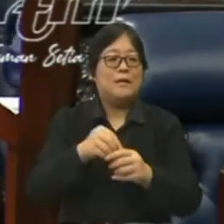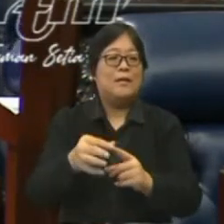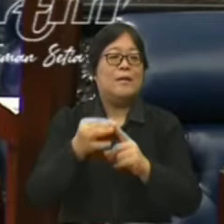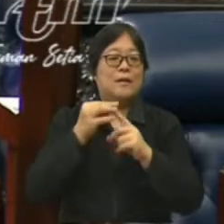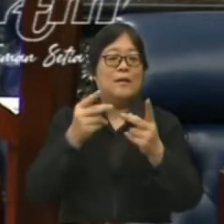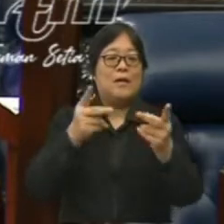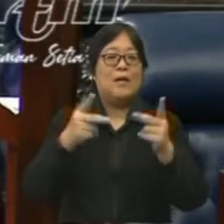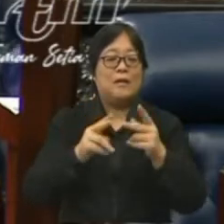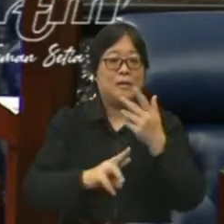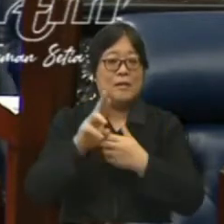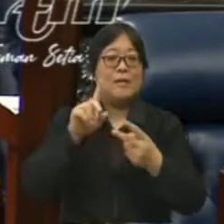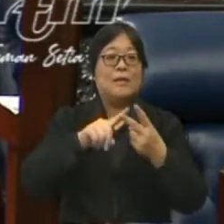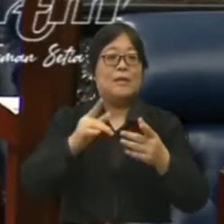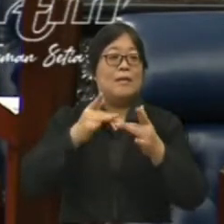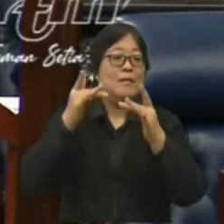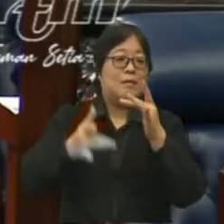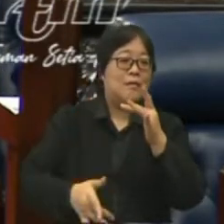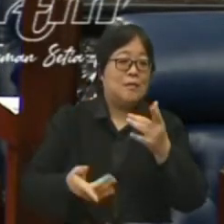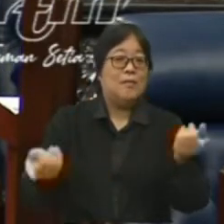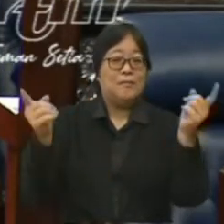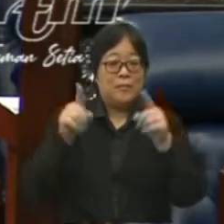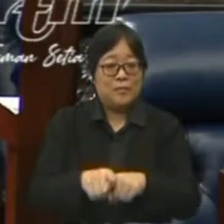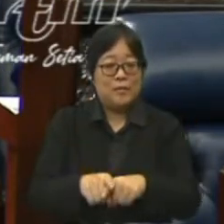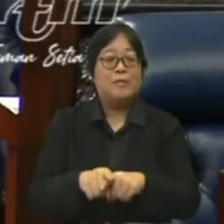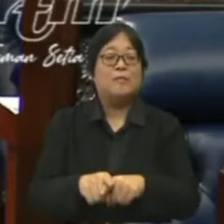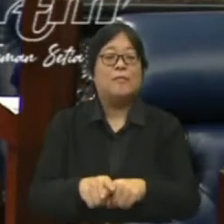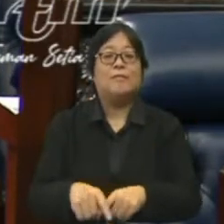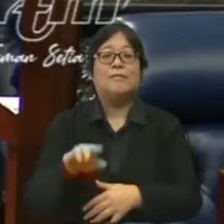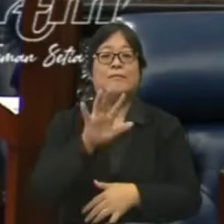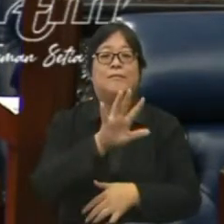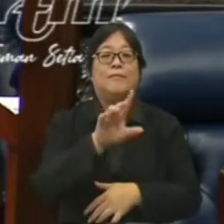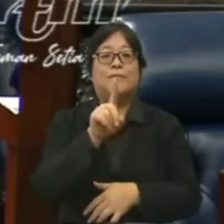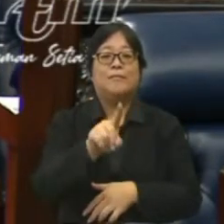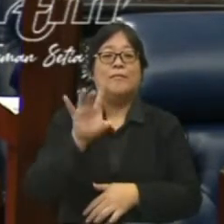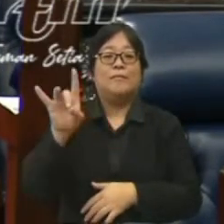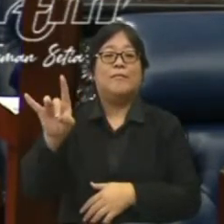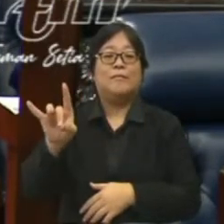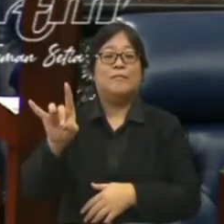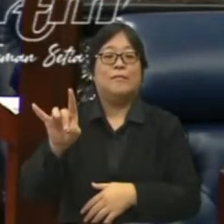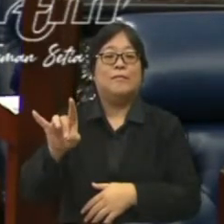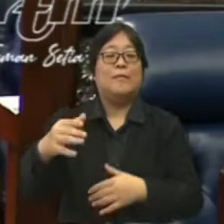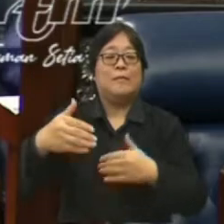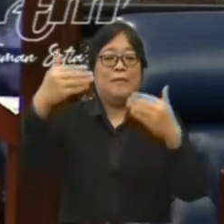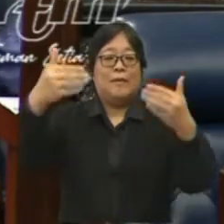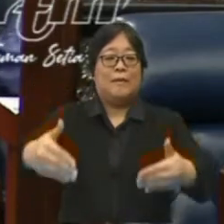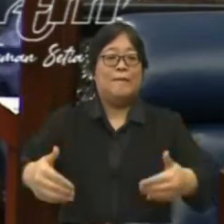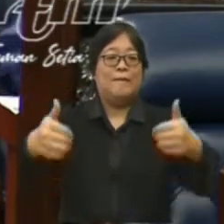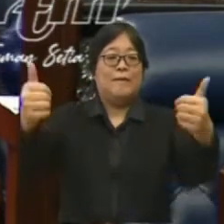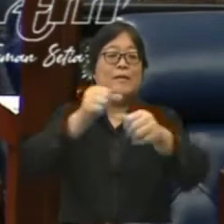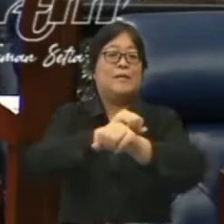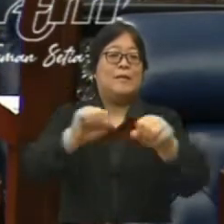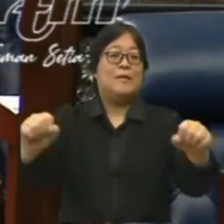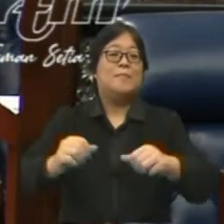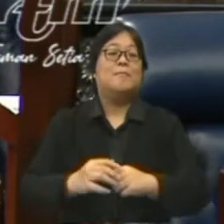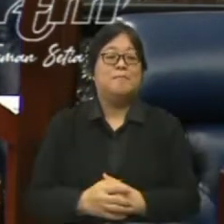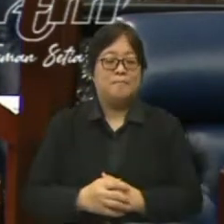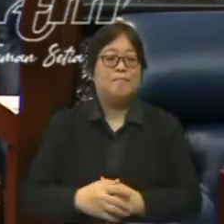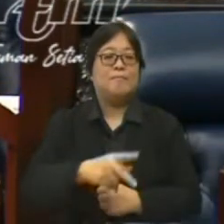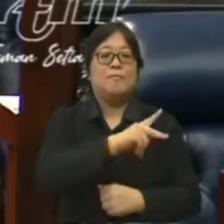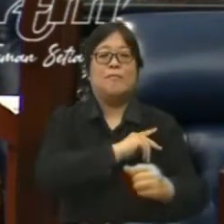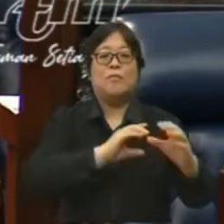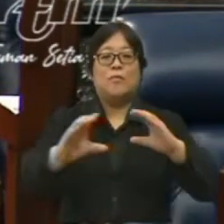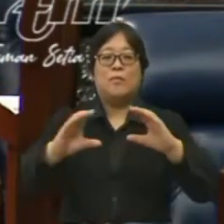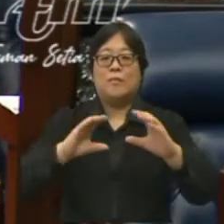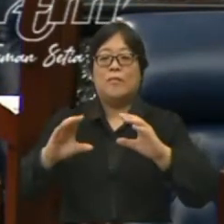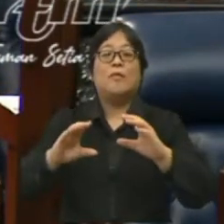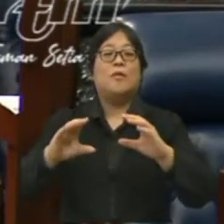tinggi terputus hubungan apabila berlaku bencana sebanyak 518 buah penggalan hadapan telah disediakan ketua memiliki